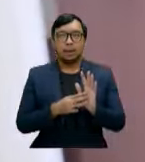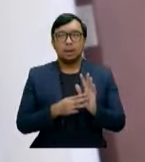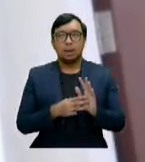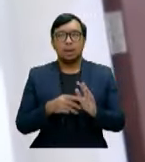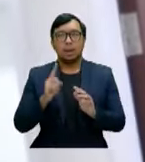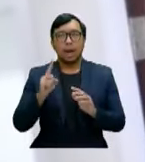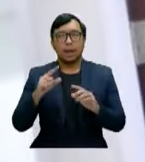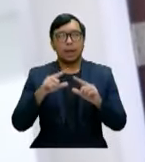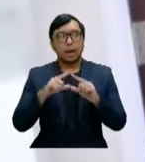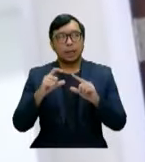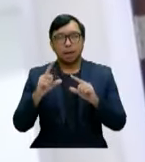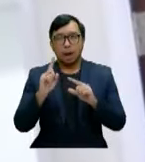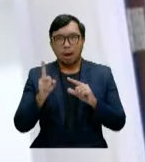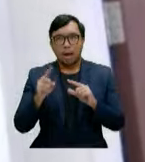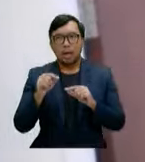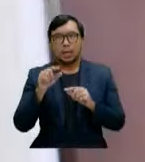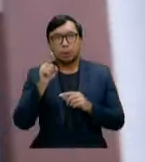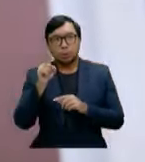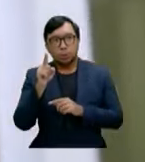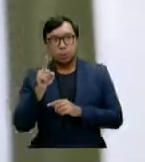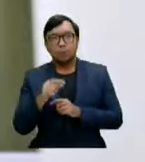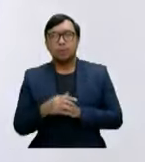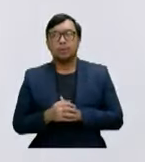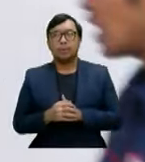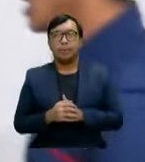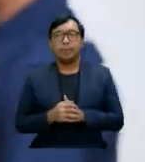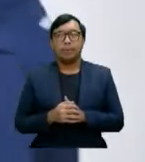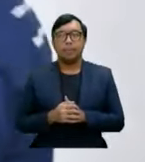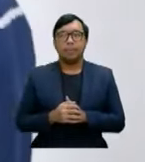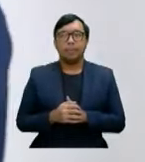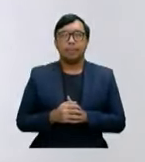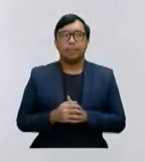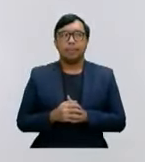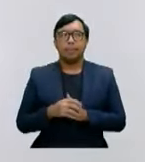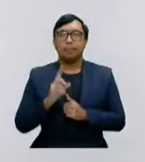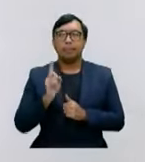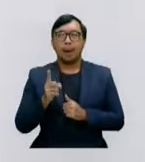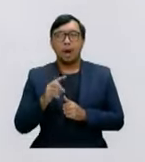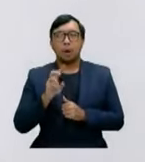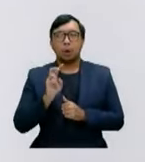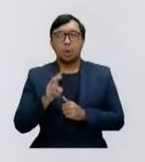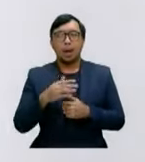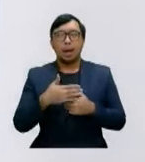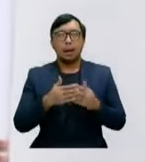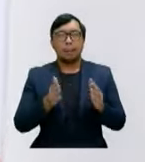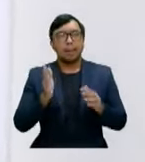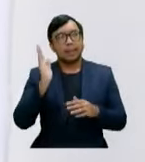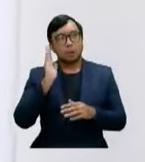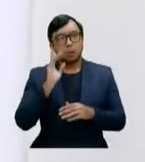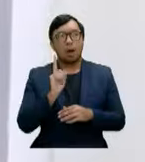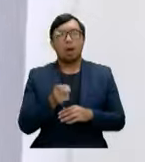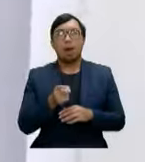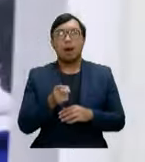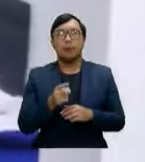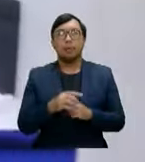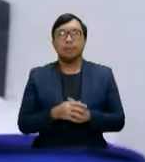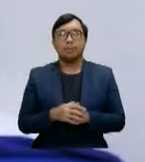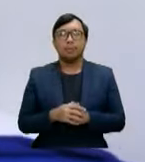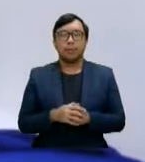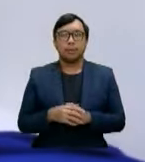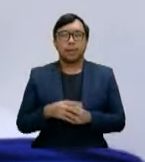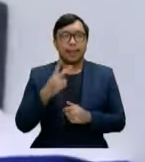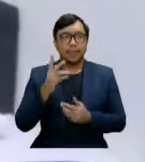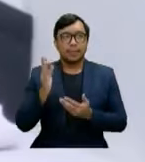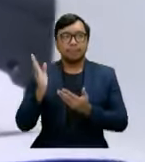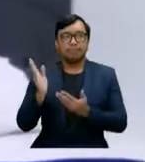di sebelah sana. Kemudian tersedia juga 2 kamar tidur. Kalau kita lihat di sebelah sini